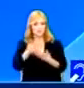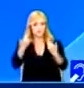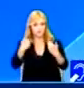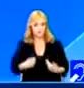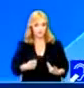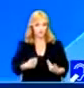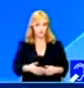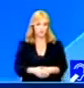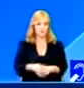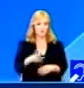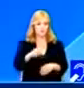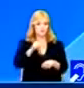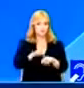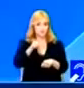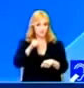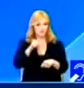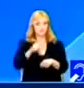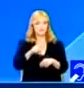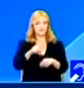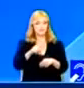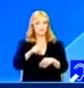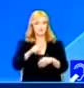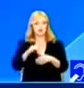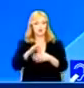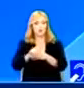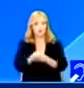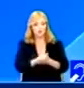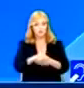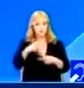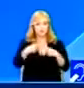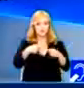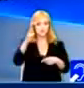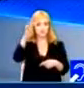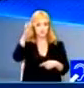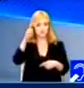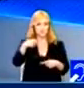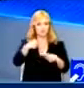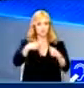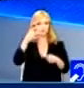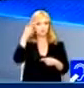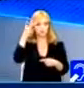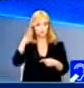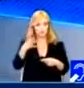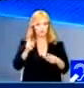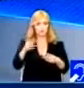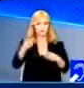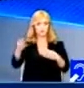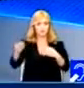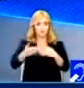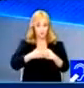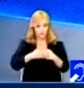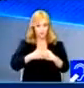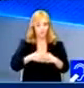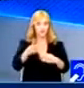ne simțim uniți prin știință, prin tehnologie, prin cultură, care să ne apropie și să ne facă să înțelegem și ce înseamnă să